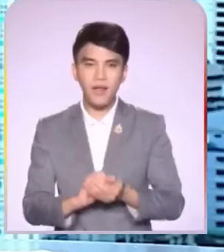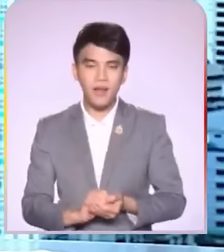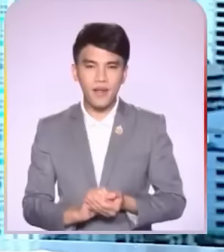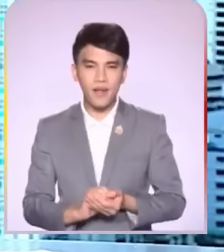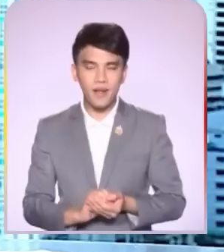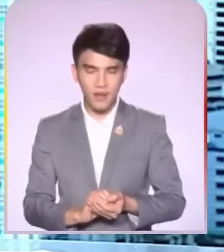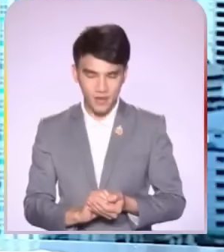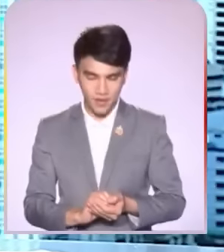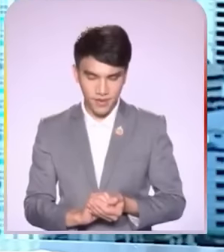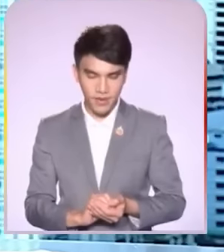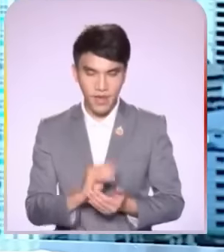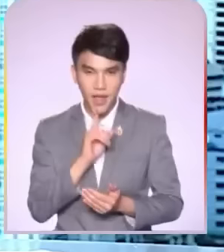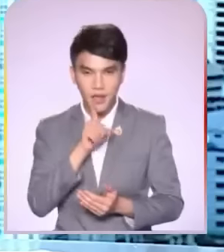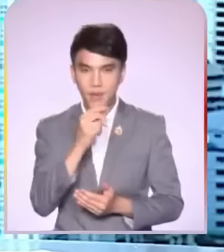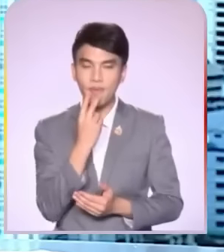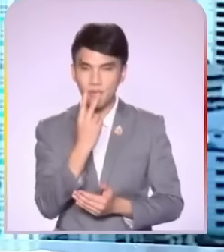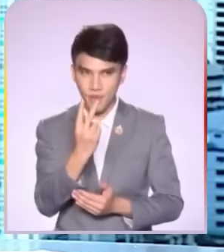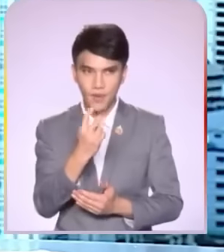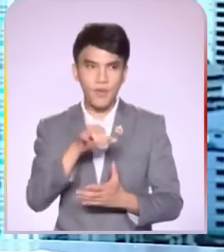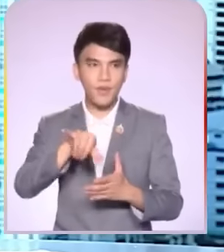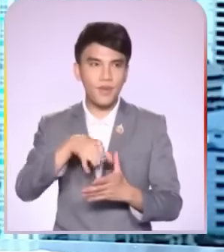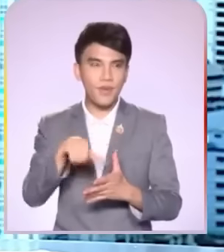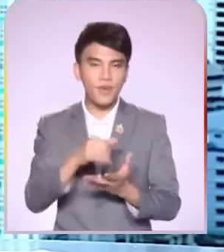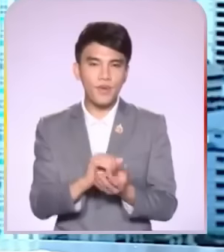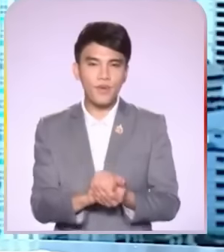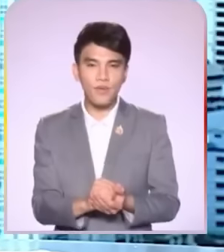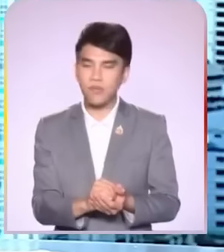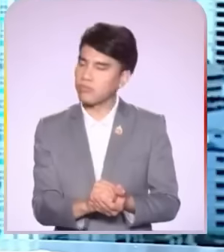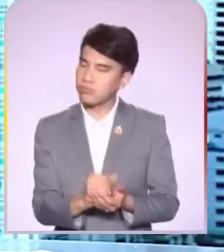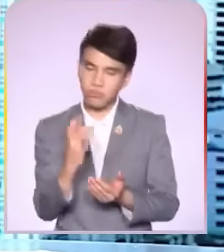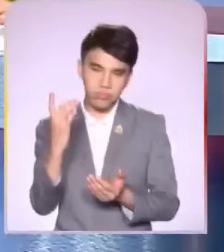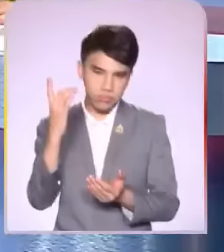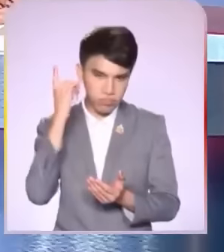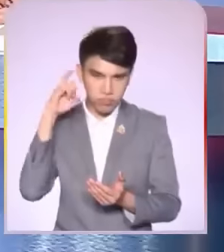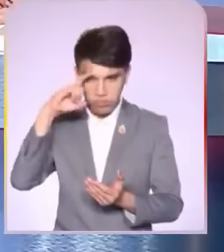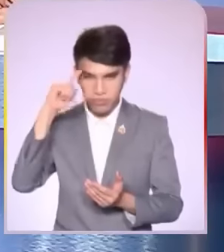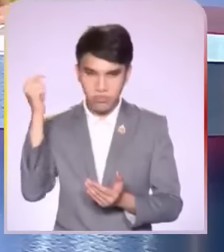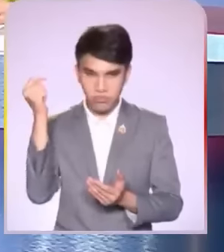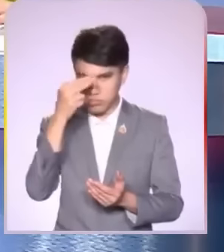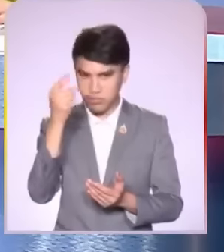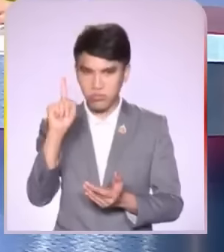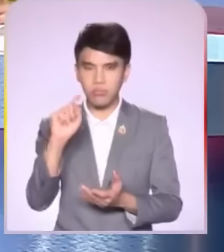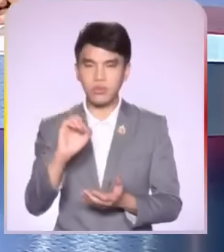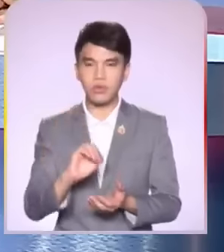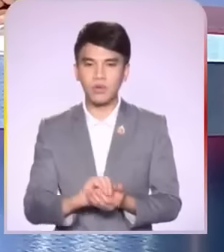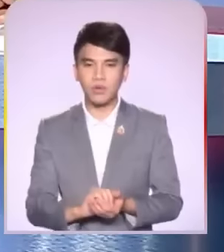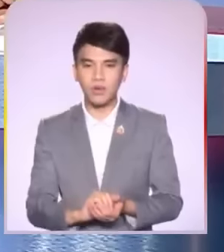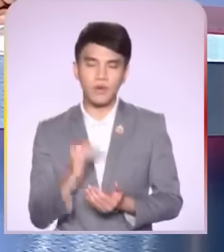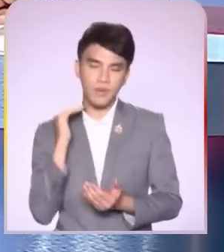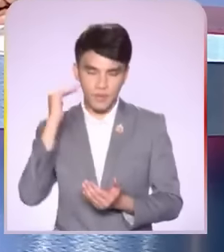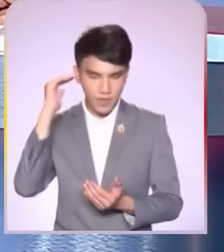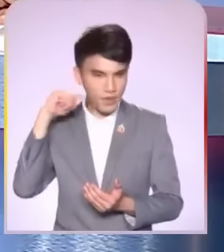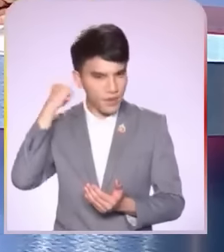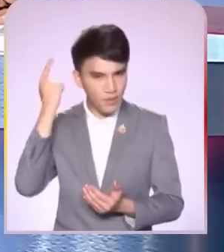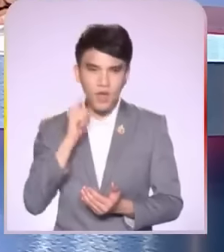คุณ PM ค่ะคุณ PM รับชมใน YouTube Live นะคะก็บอกว่าเมื่อวานนะคุณทินไม่มาเนี่ยเนี่ยพี่สาว2